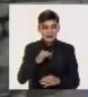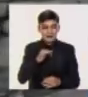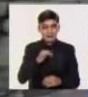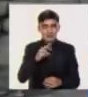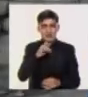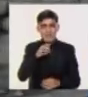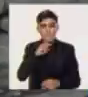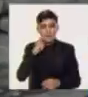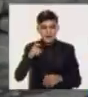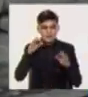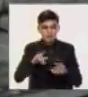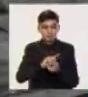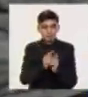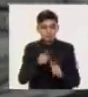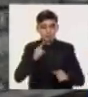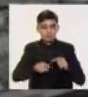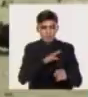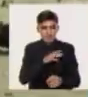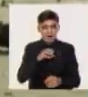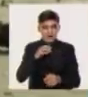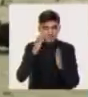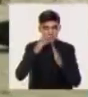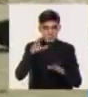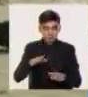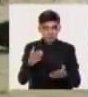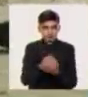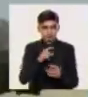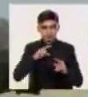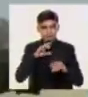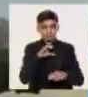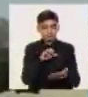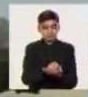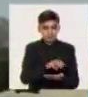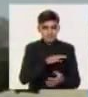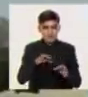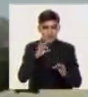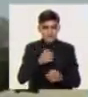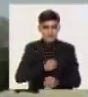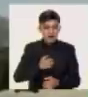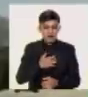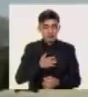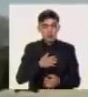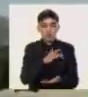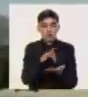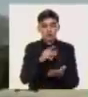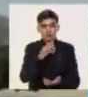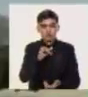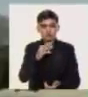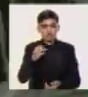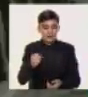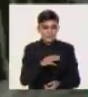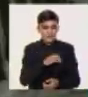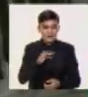Нагорном Карабахе начала быстро меняться после того, как Азербайджан сумел взять под контроль стратегически важный город Шуша. Об этом Алиев